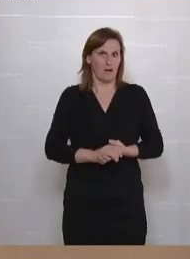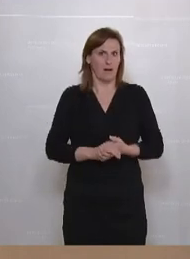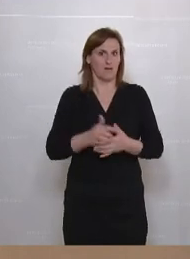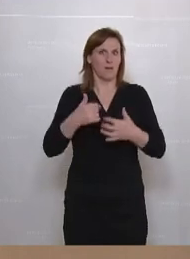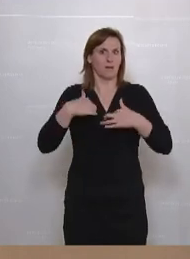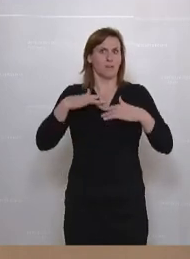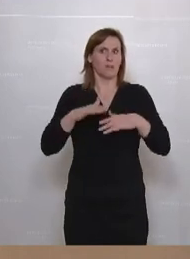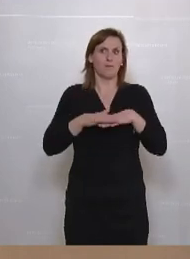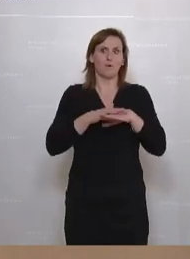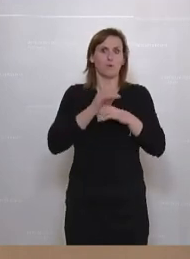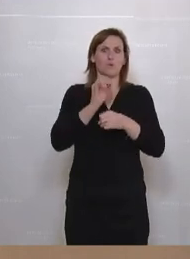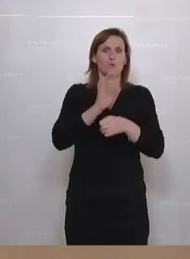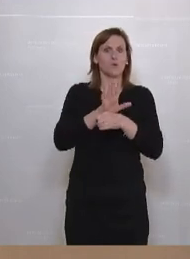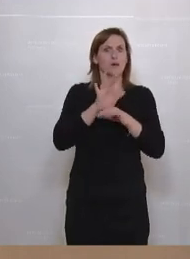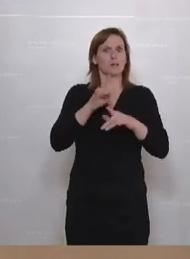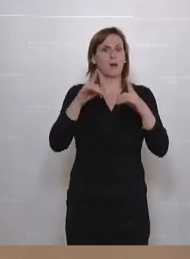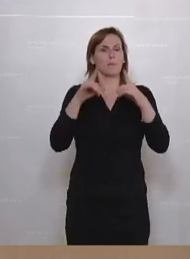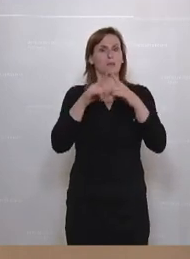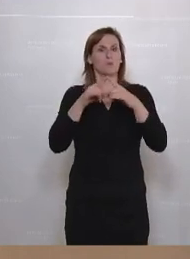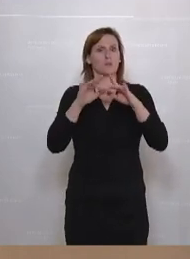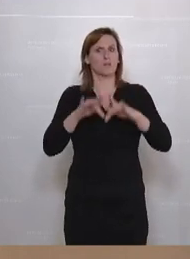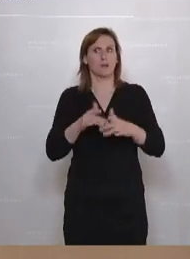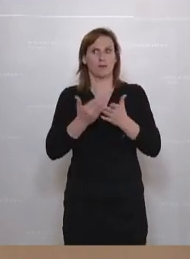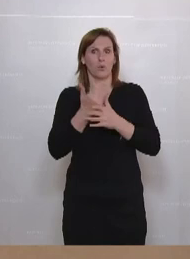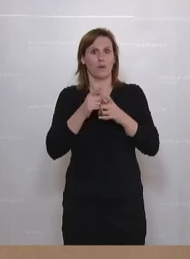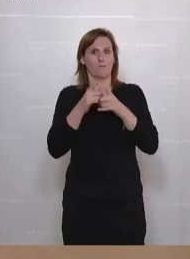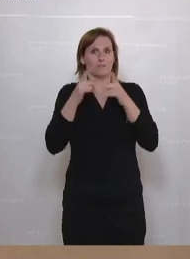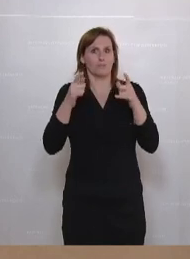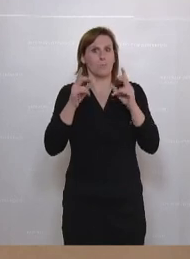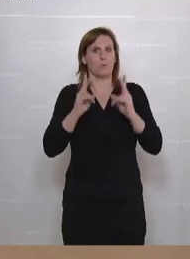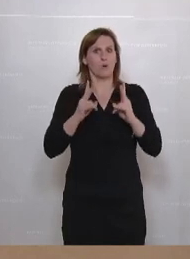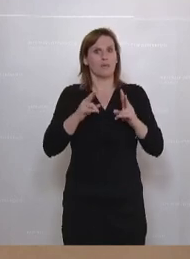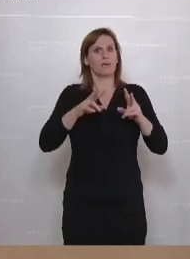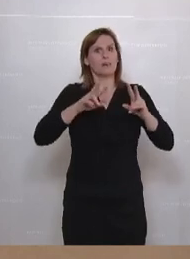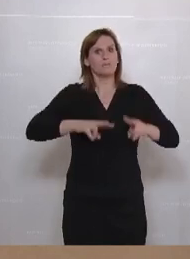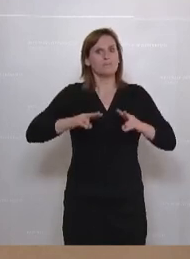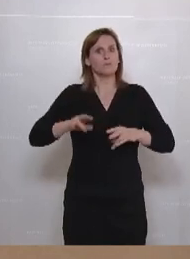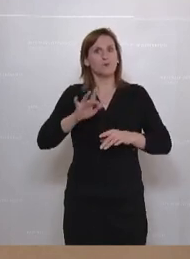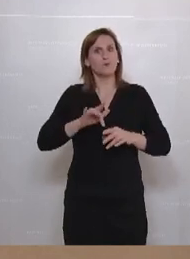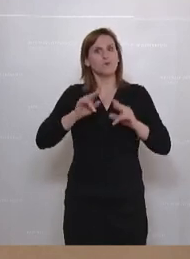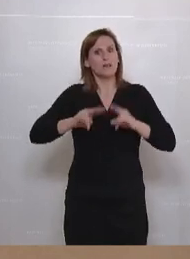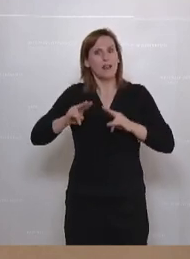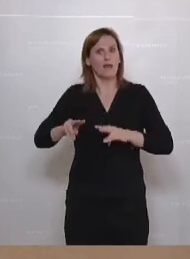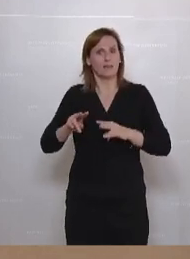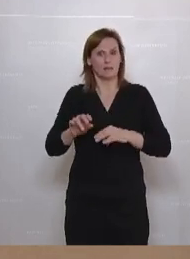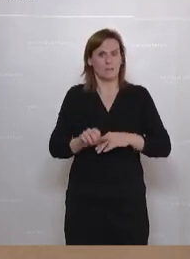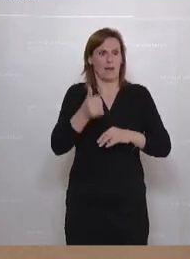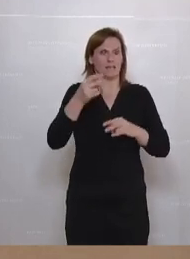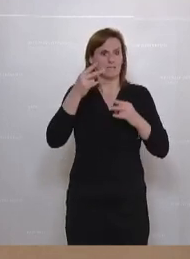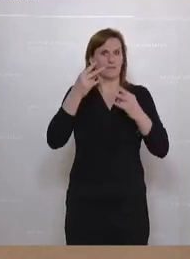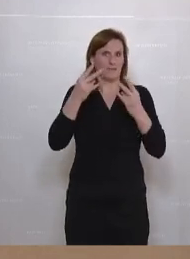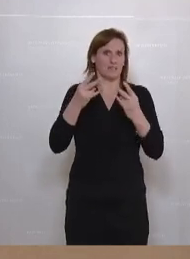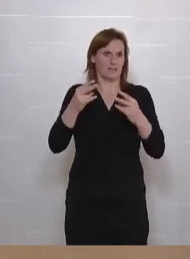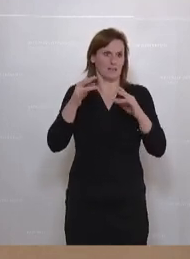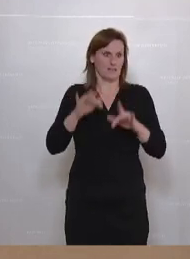wir in der neuen Erweiterungsmethodik den Bereich Justiz, Grundrechte zum wichtigsten Thema erhoben haben. Das ist auch ein